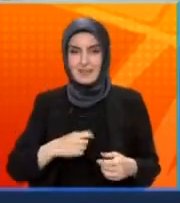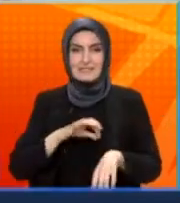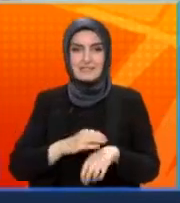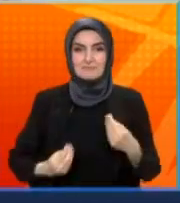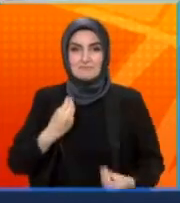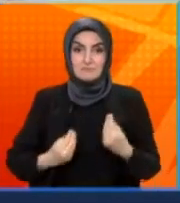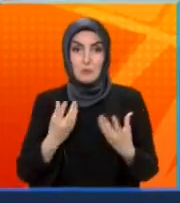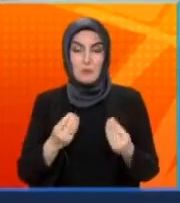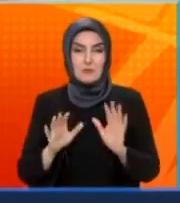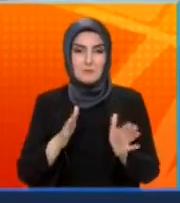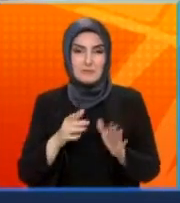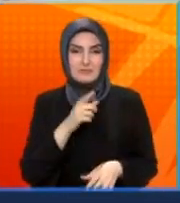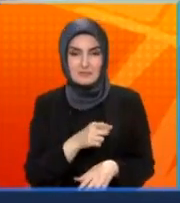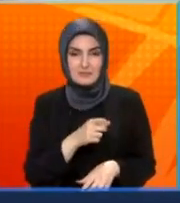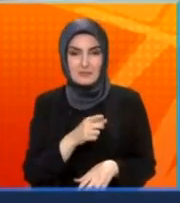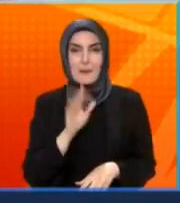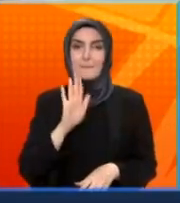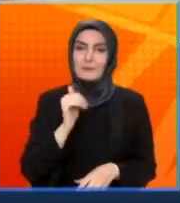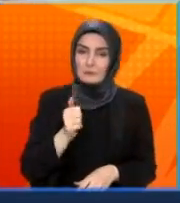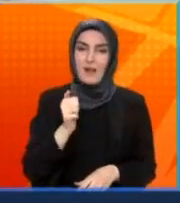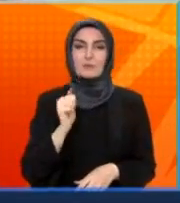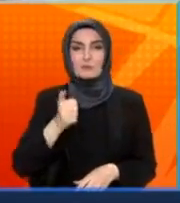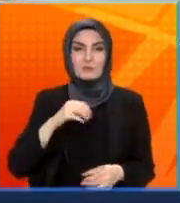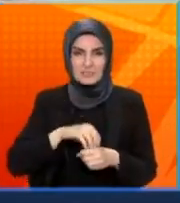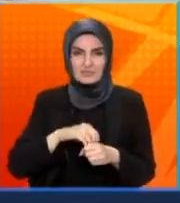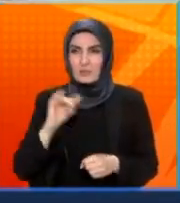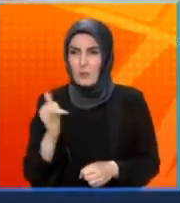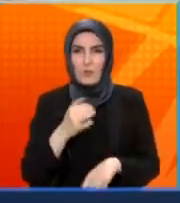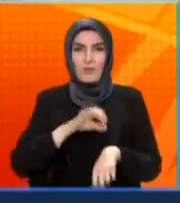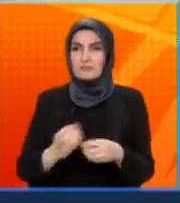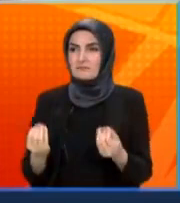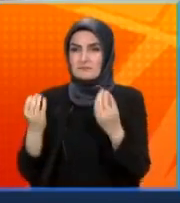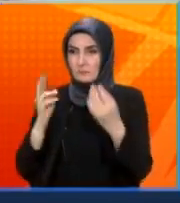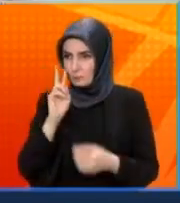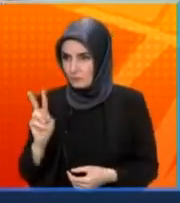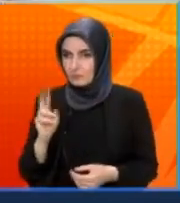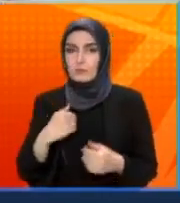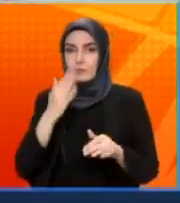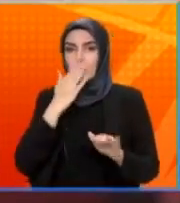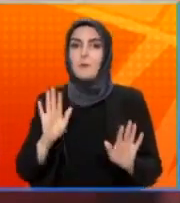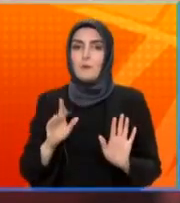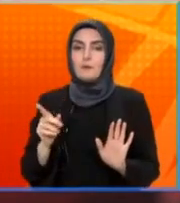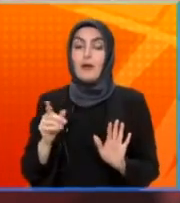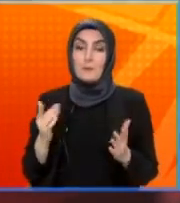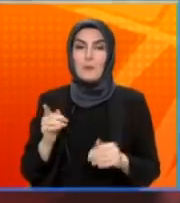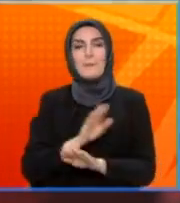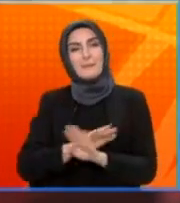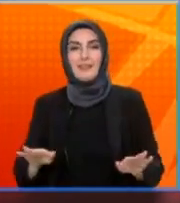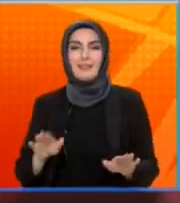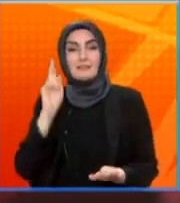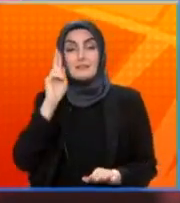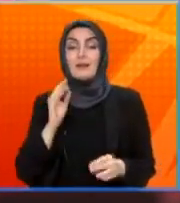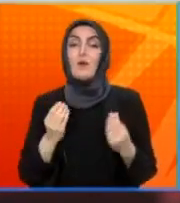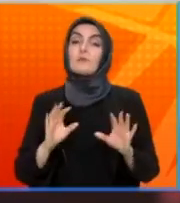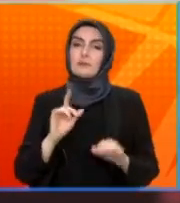16-17'sinde yoğun bir hasta grubunu görmemiz gerekiyordu. Olmadı Allah'a şükür. Ama bunun daha bitmiş olduğu anlamına gelmez. Televizyonlarda